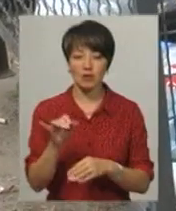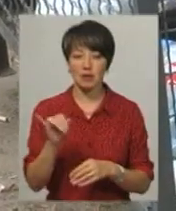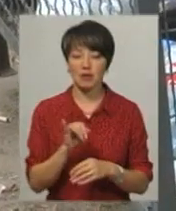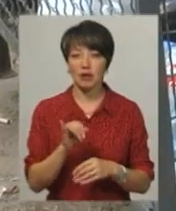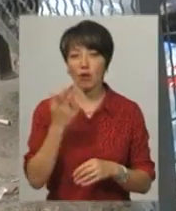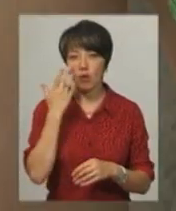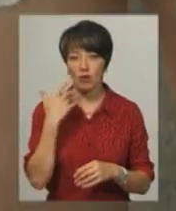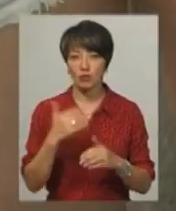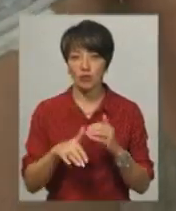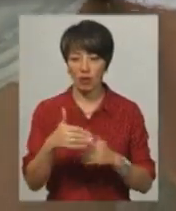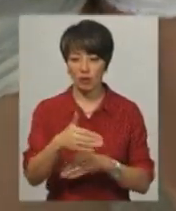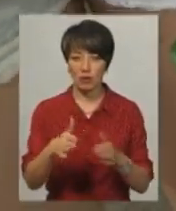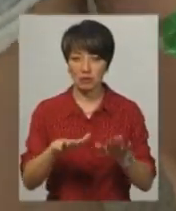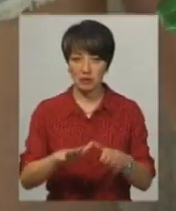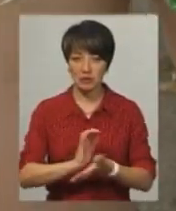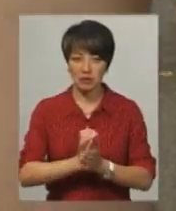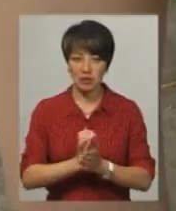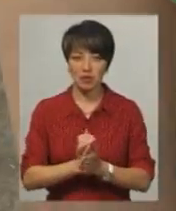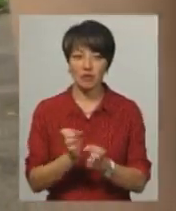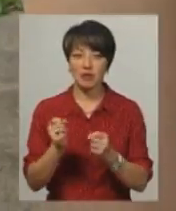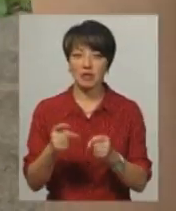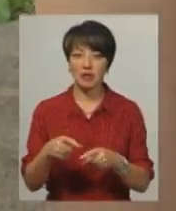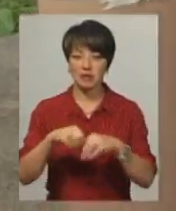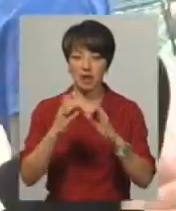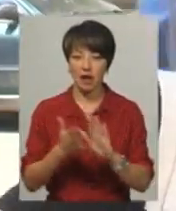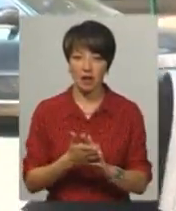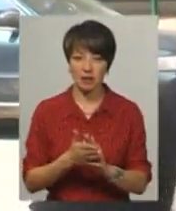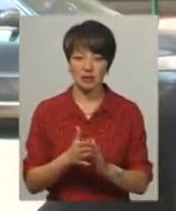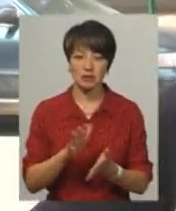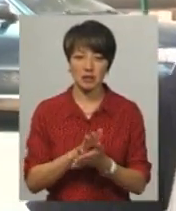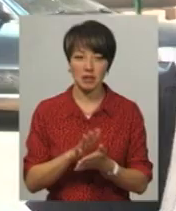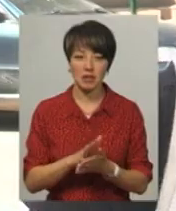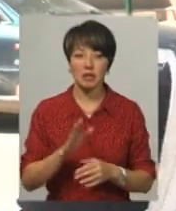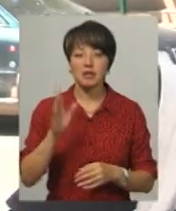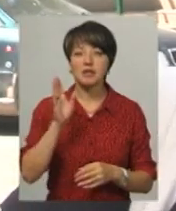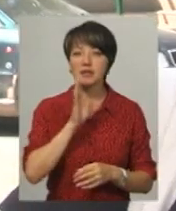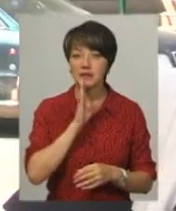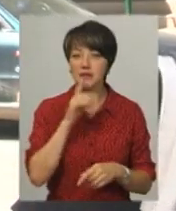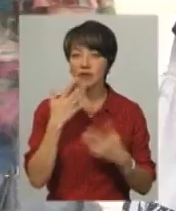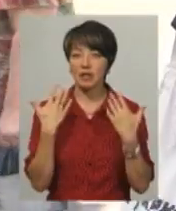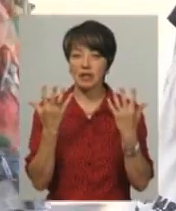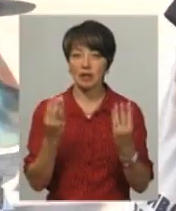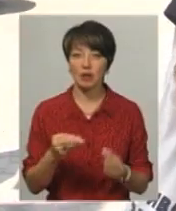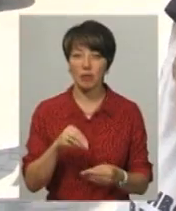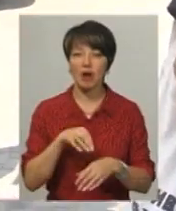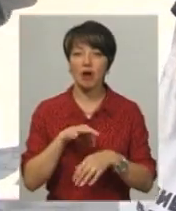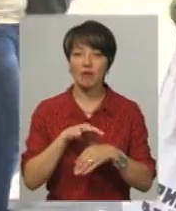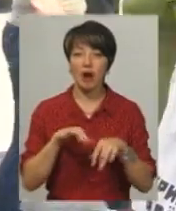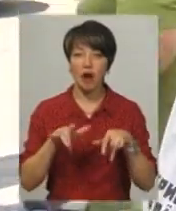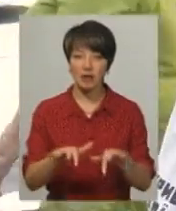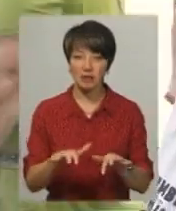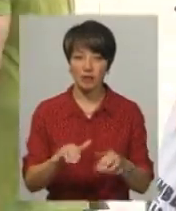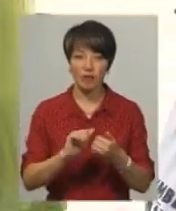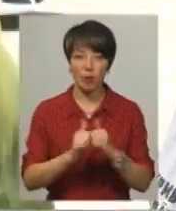і коли вже контейнер немає місця, то люди звикли викидати у загальний смітник. Хмельничанка Вікторія вихідними брала участь у акції «Свопшоп», тобто